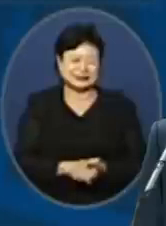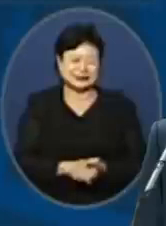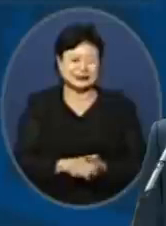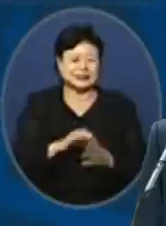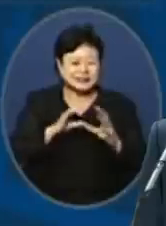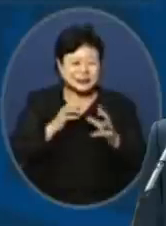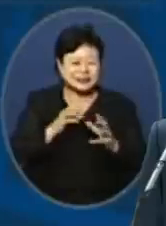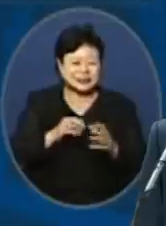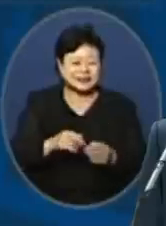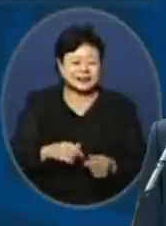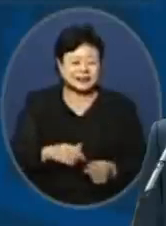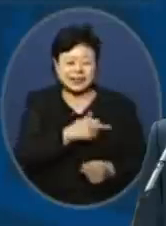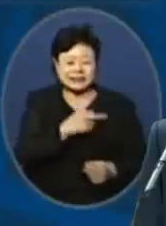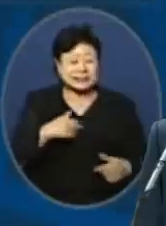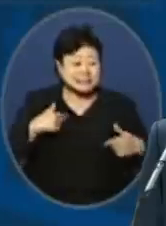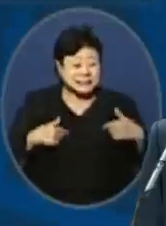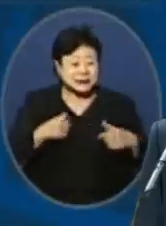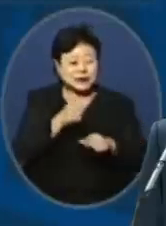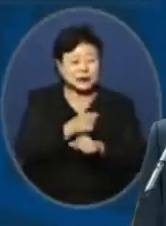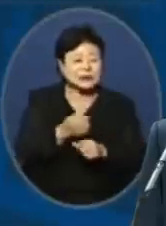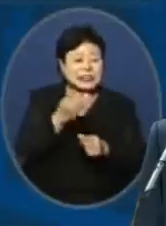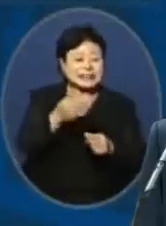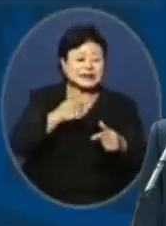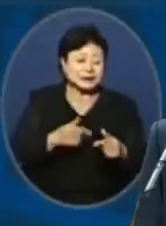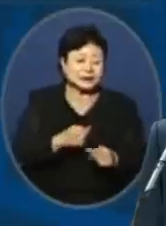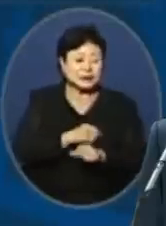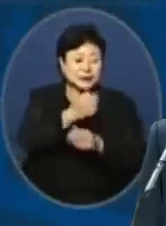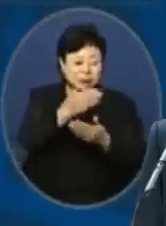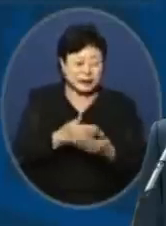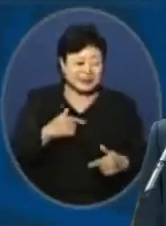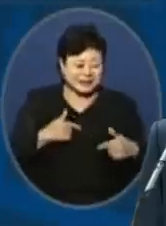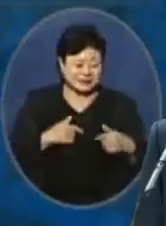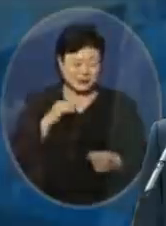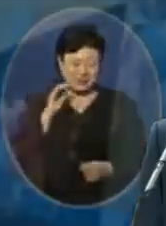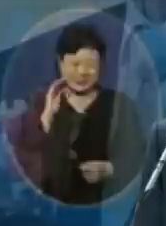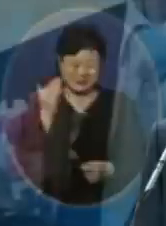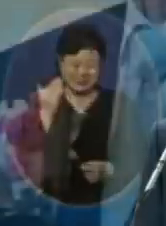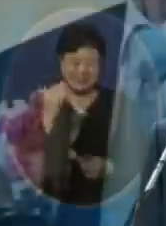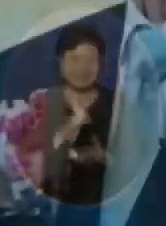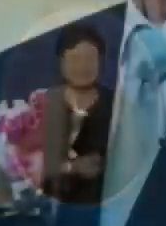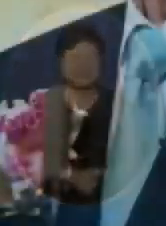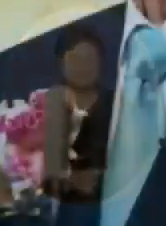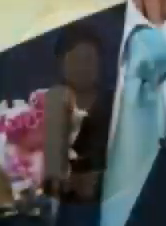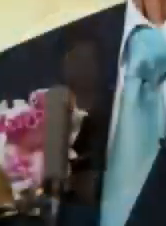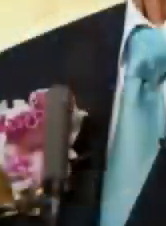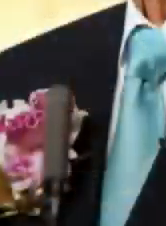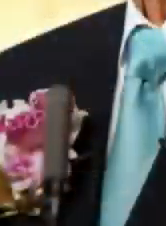세상에서 가장 큰 기쁨은 용서하는 기쁨, 용서받는 기쁨입니다.